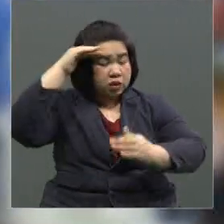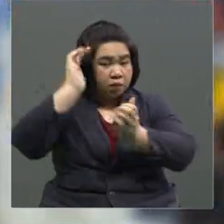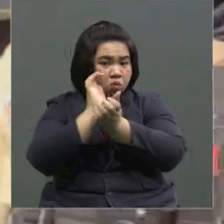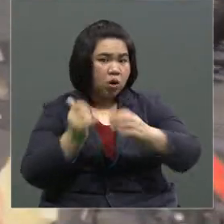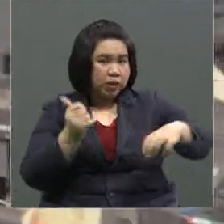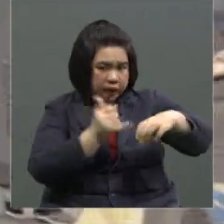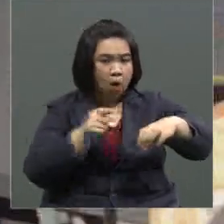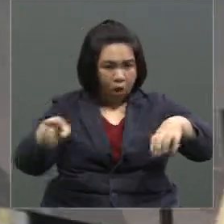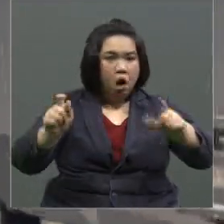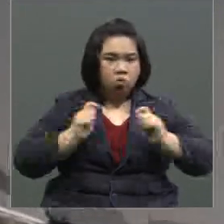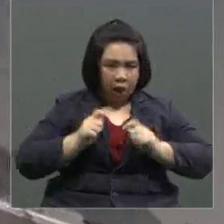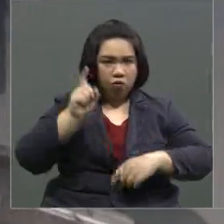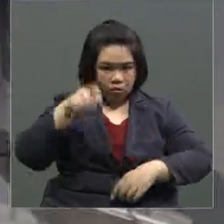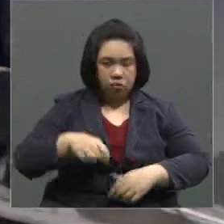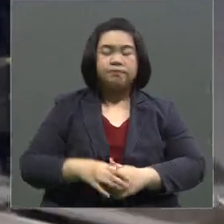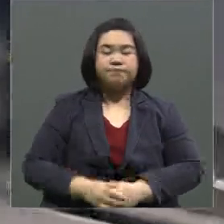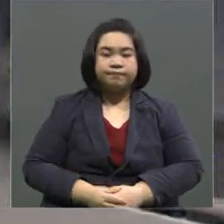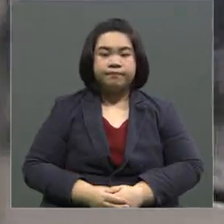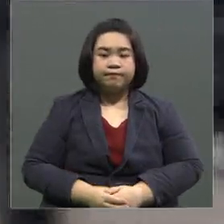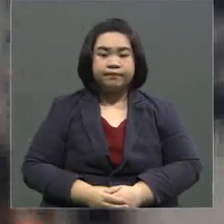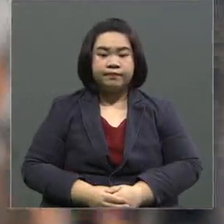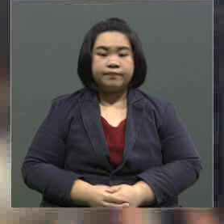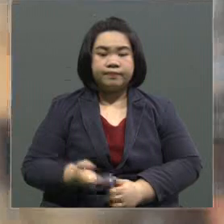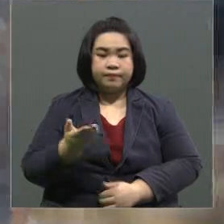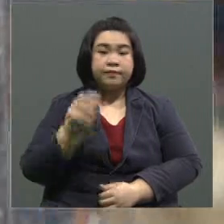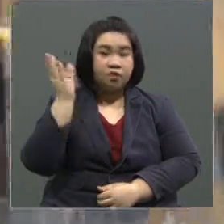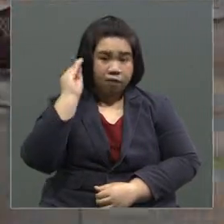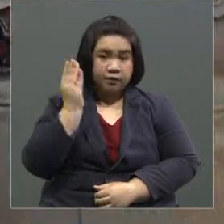ไปตรวจสอบด้วยนะคะเอาไปฟังเสียงประเด็นนี้กันค่ะ